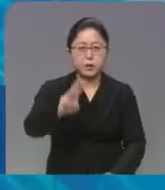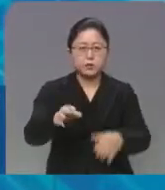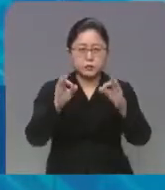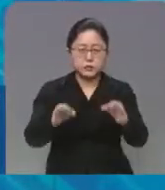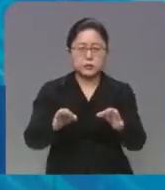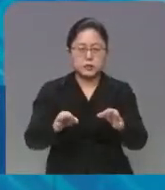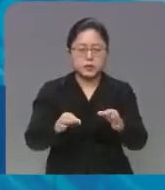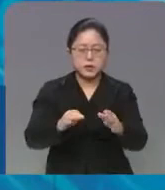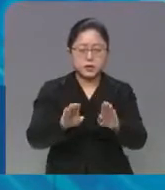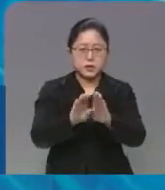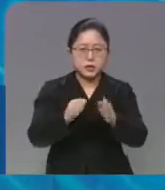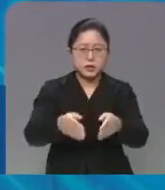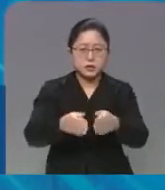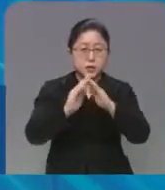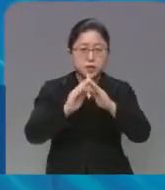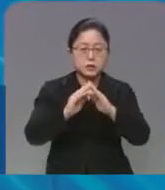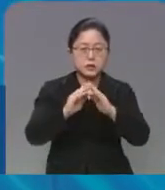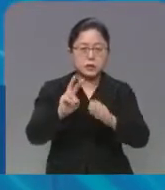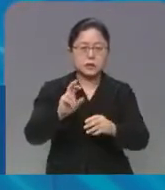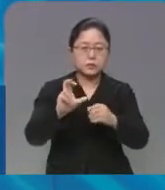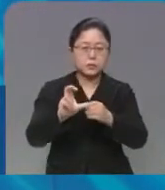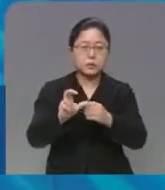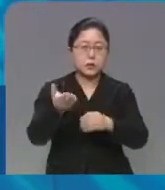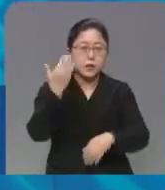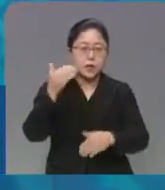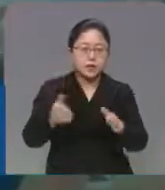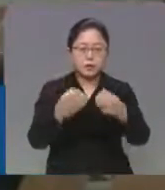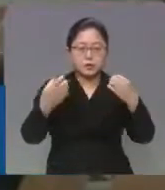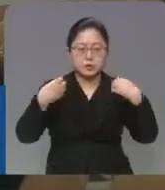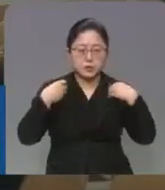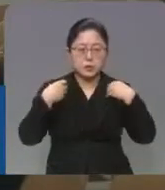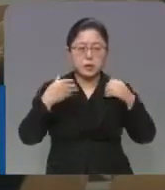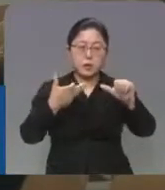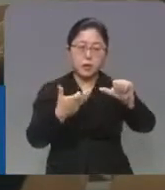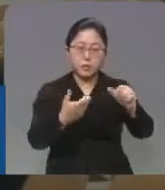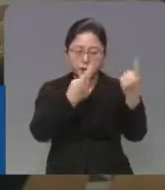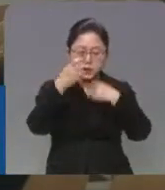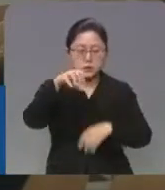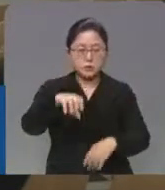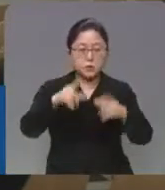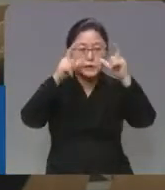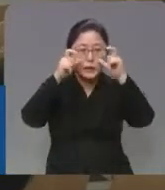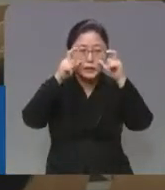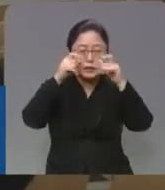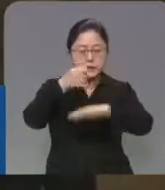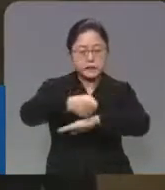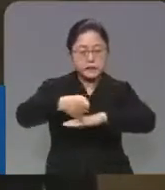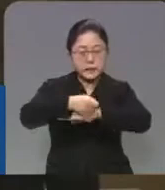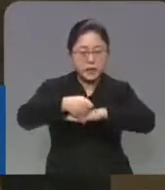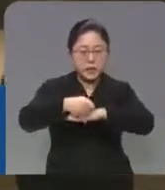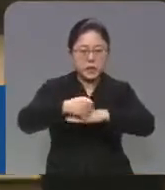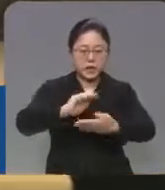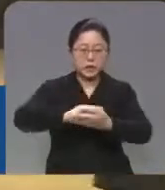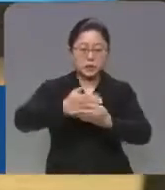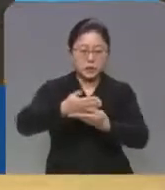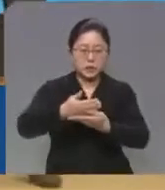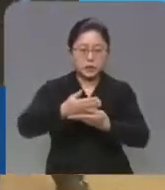광주은행은 오늘 창립 52주년 기념식에서 옛 전남도청 등 5.18 사적지 사진으로 디자인된 5.18